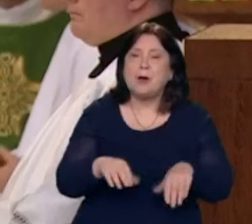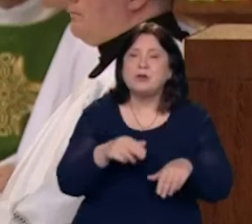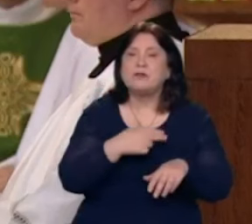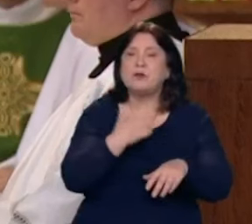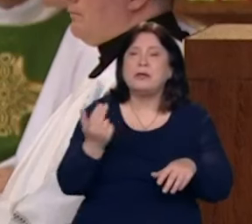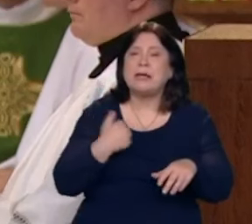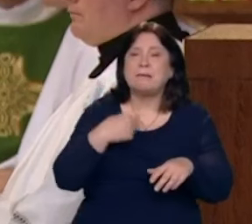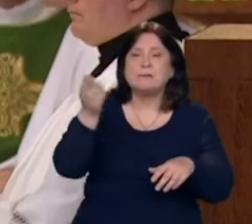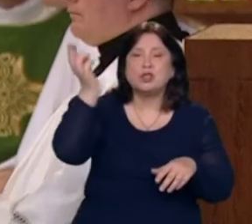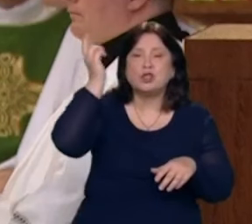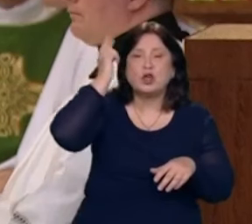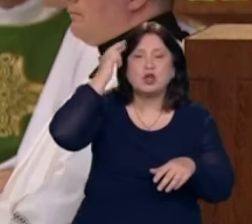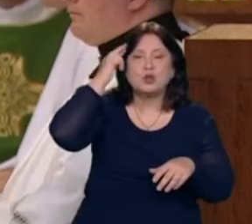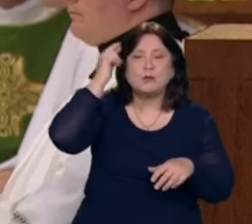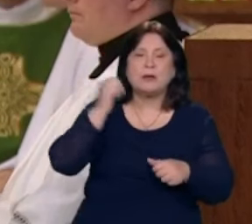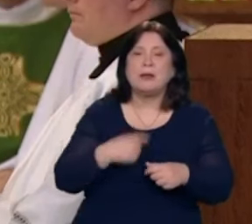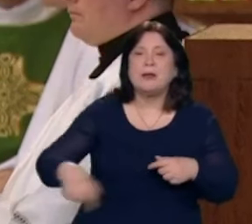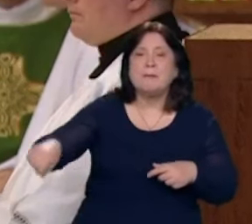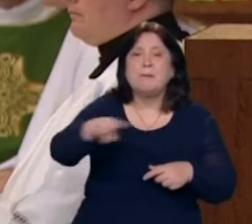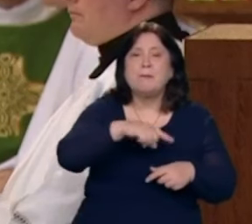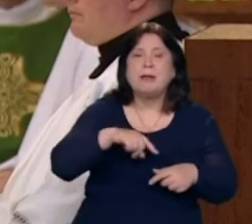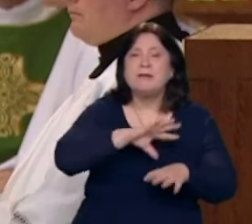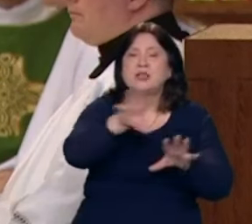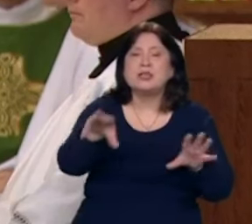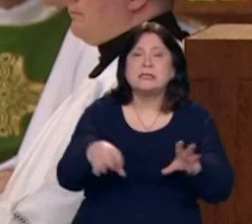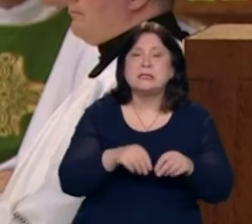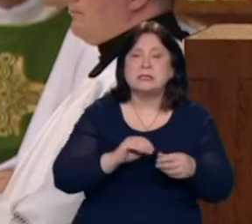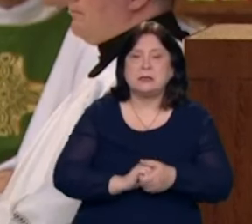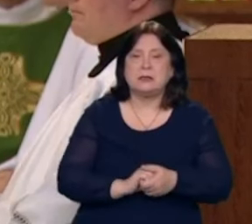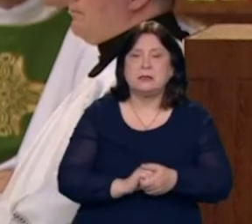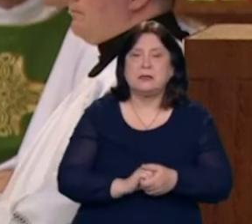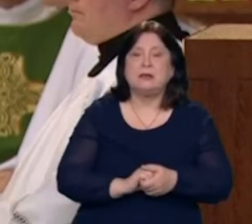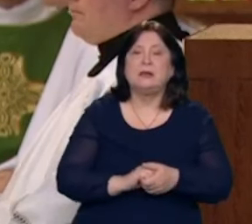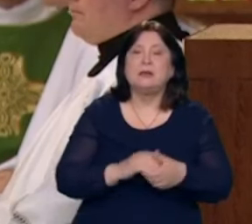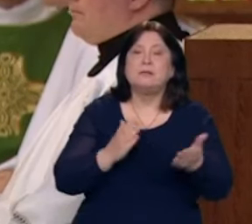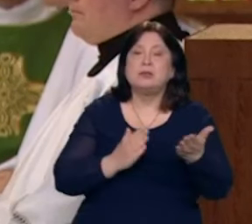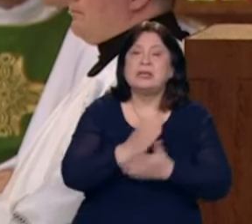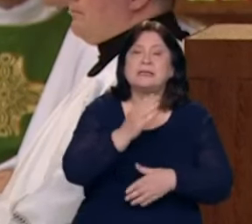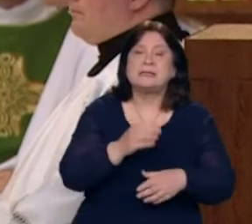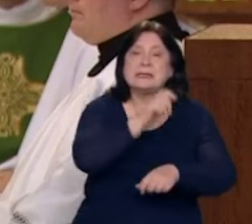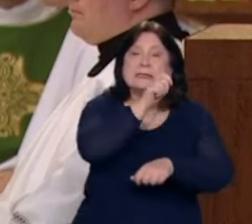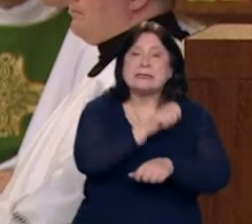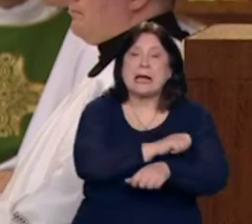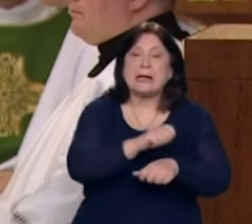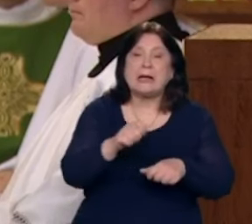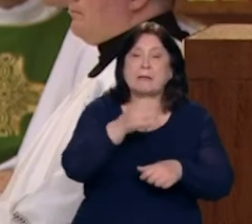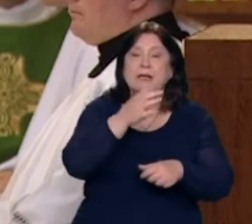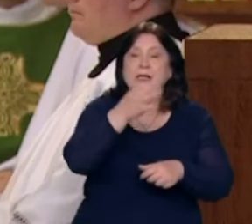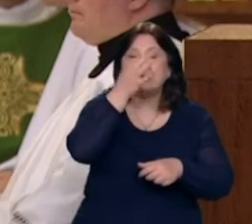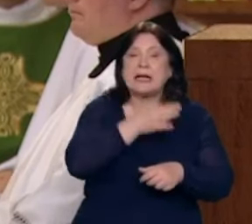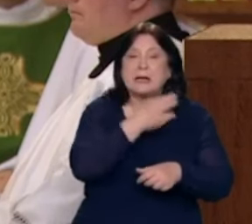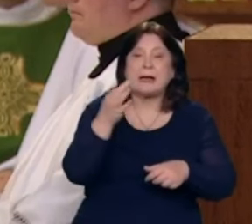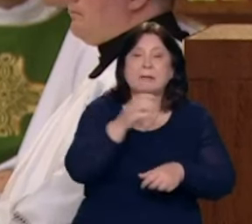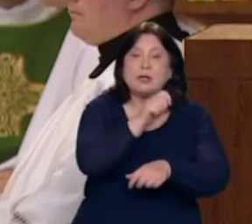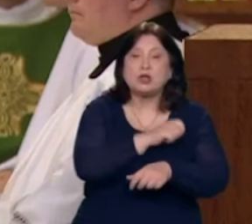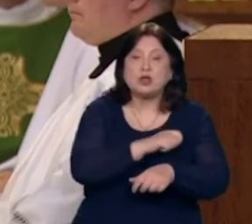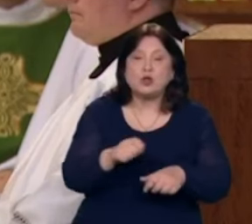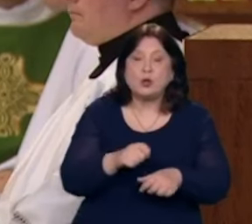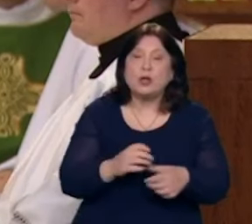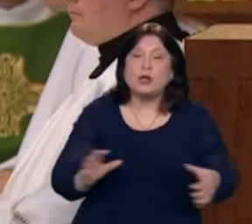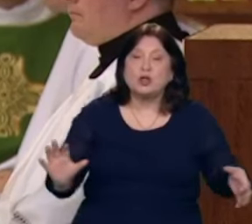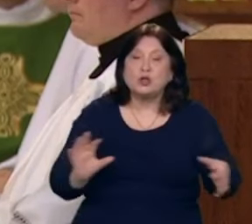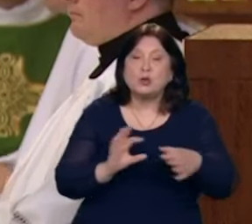zrozumieć że my wszyscy którzy poprzez sakrament chrztu złączy liśmy nasze